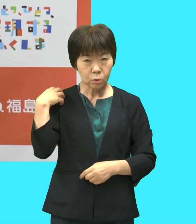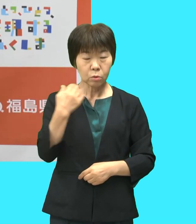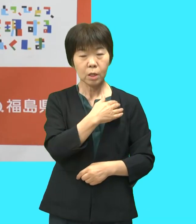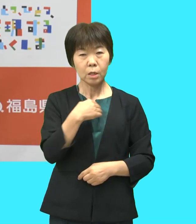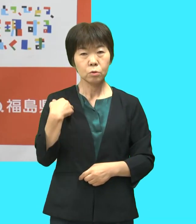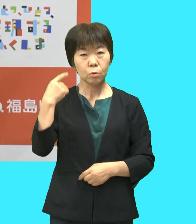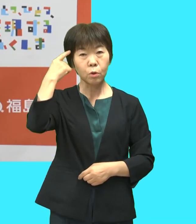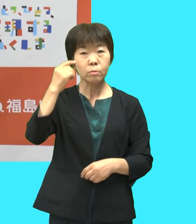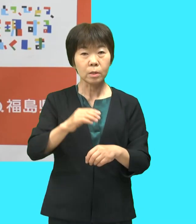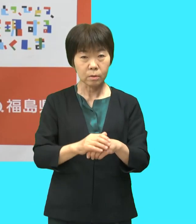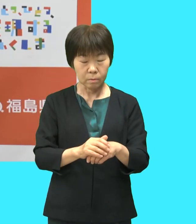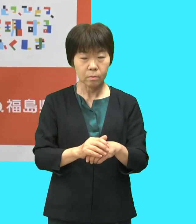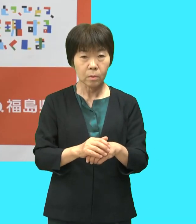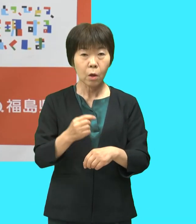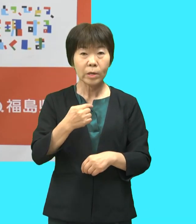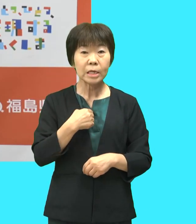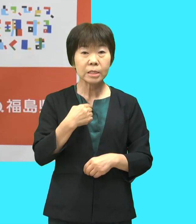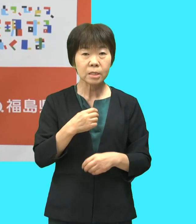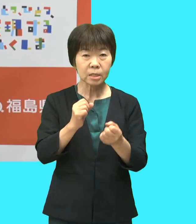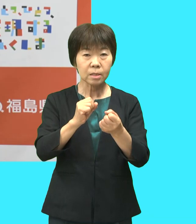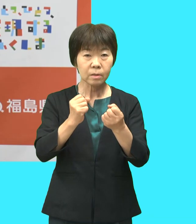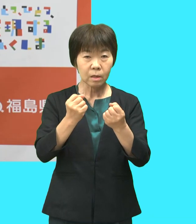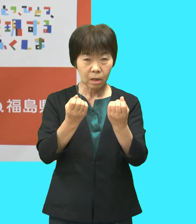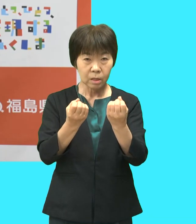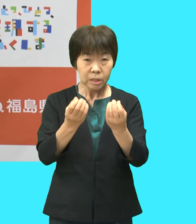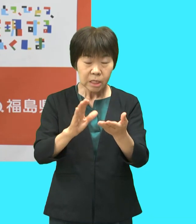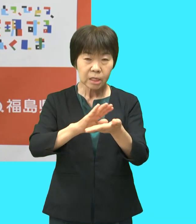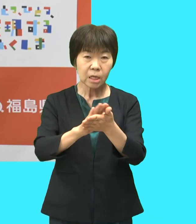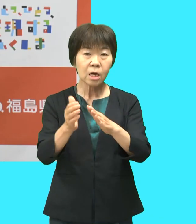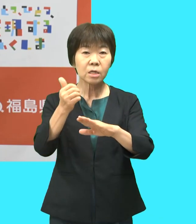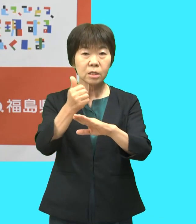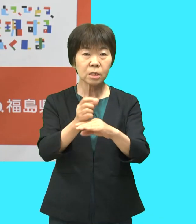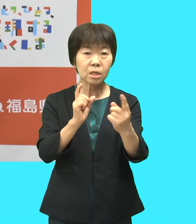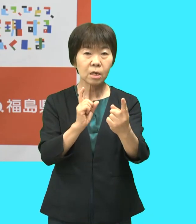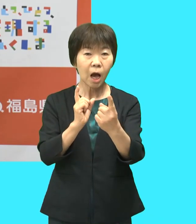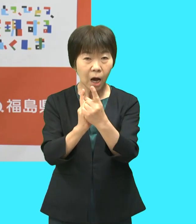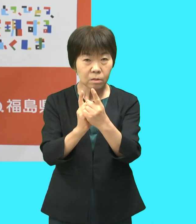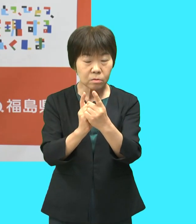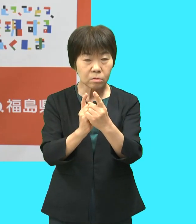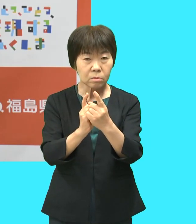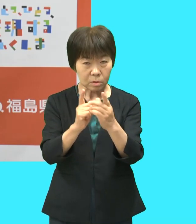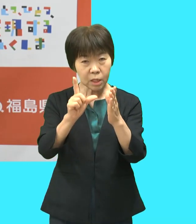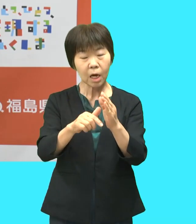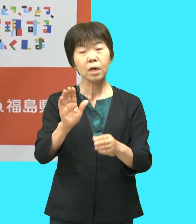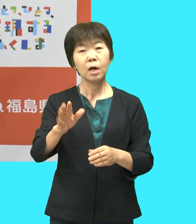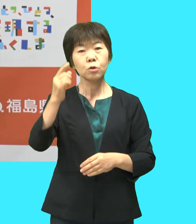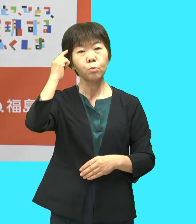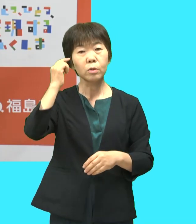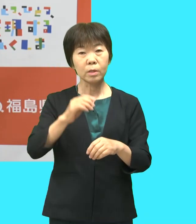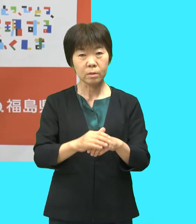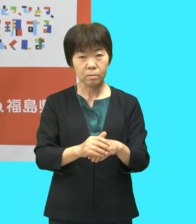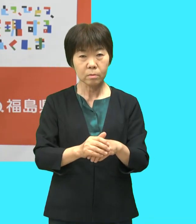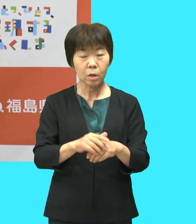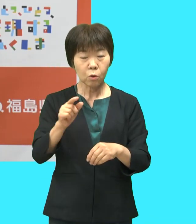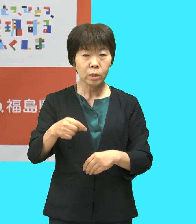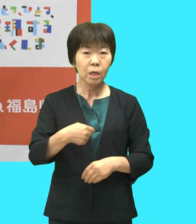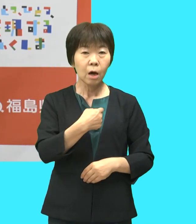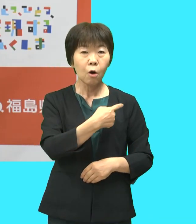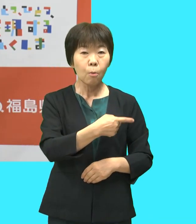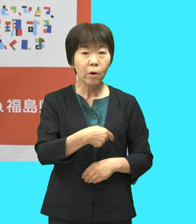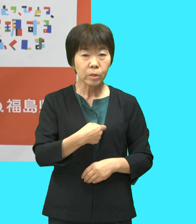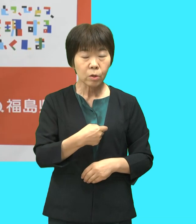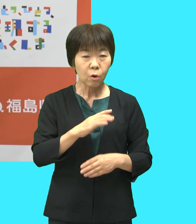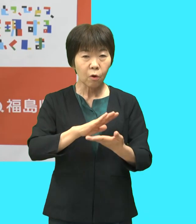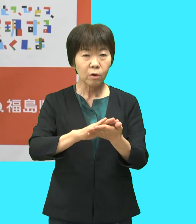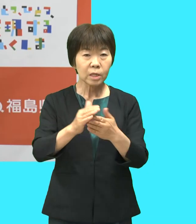私自身また近々新大臣にお会いをする機会があろうかと思います。ぜひこういった思いを直接